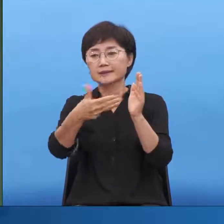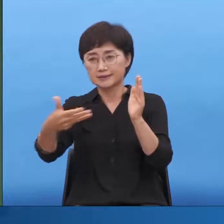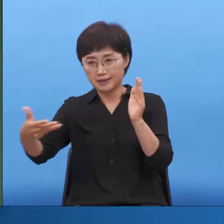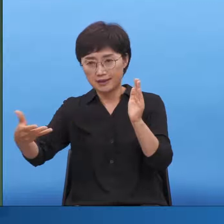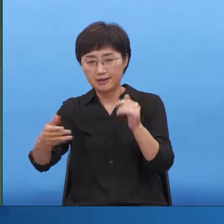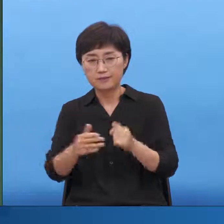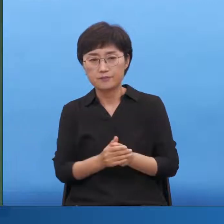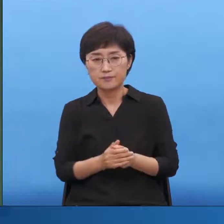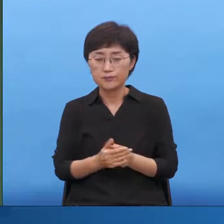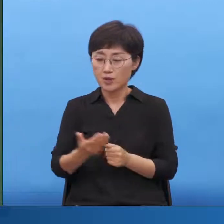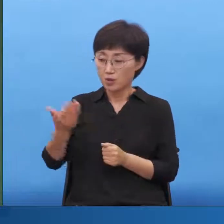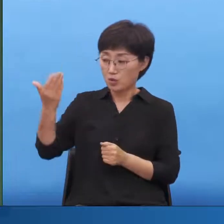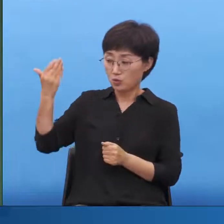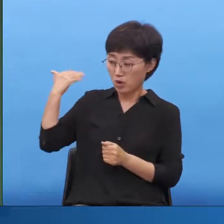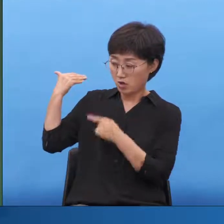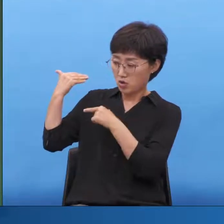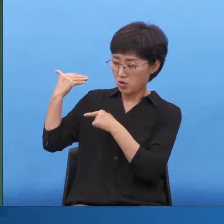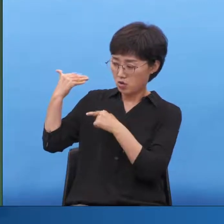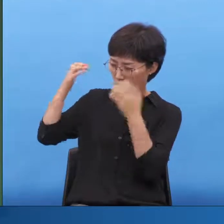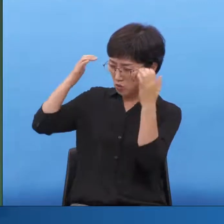3시대를요. 아, 내 과거가 완전히 발판이